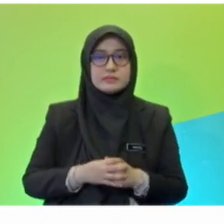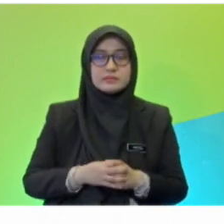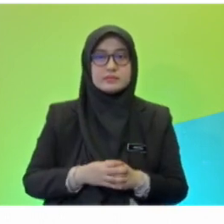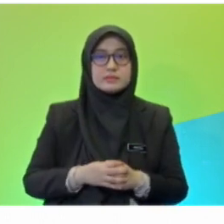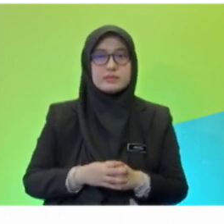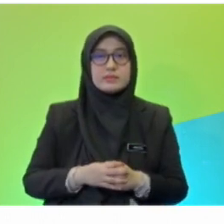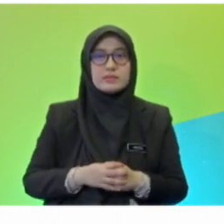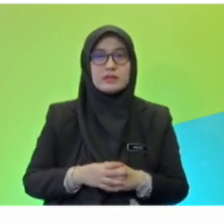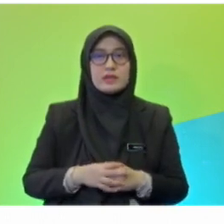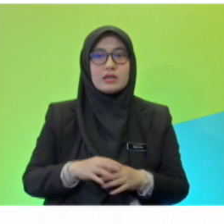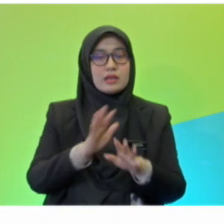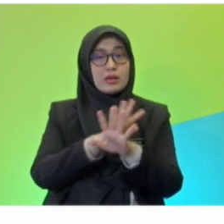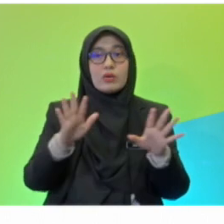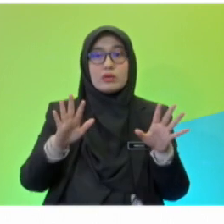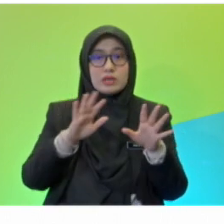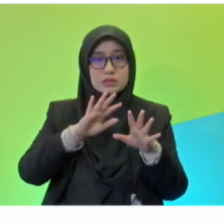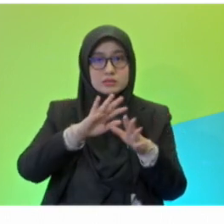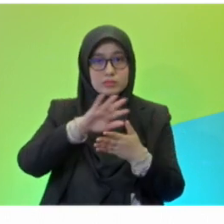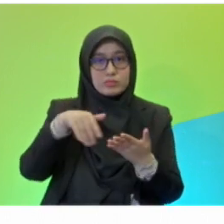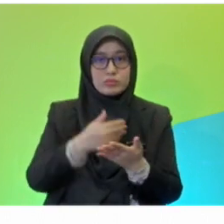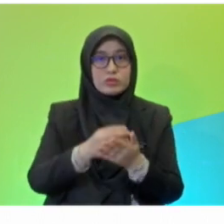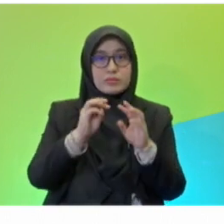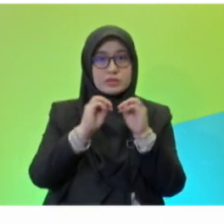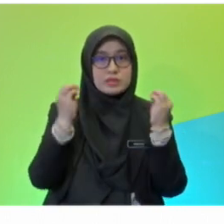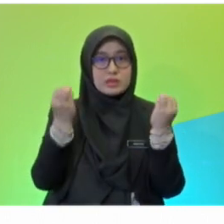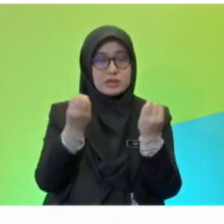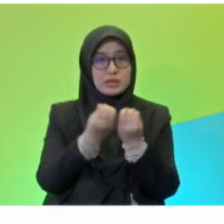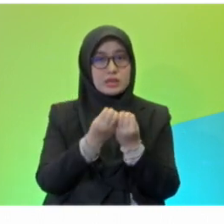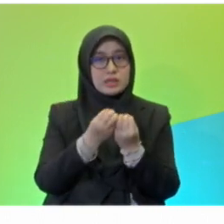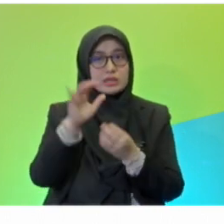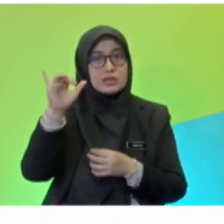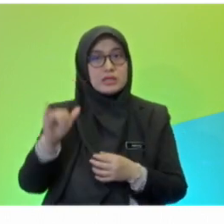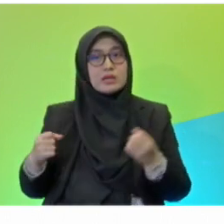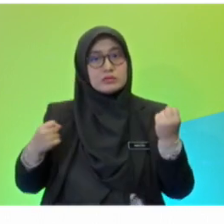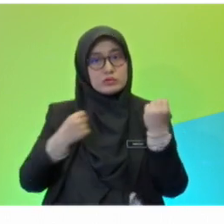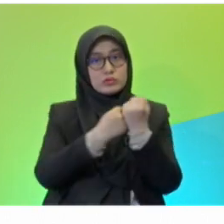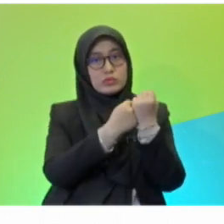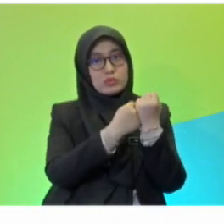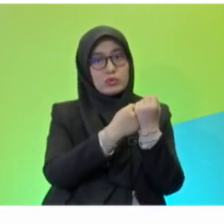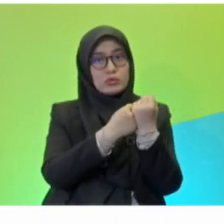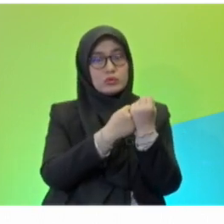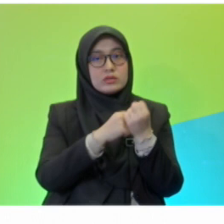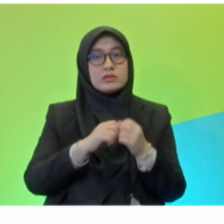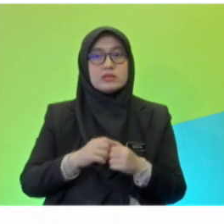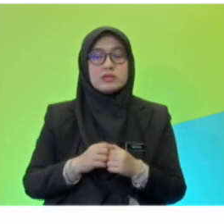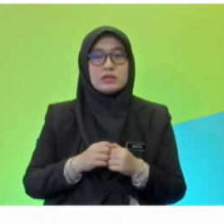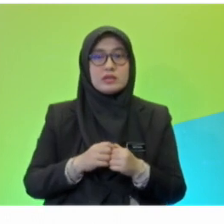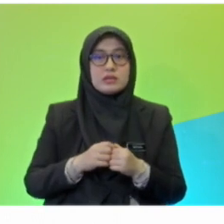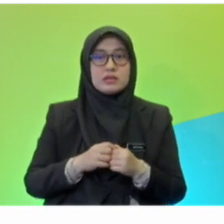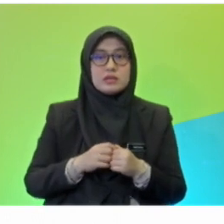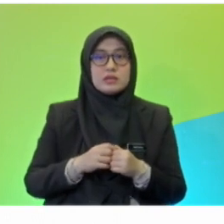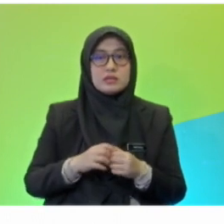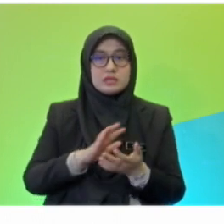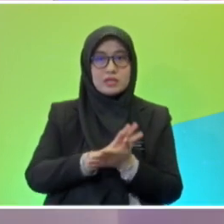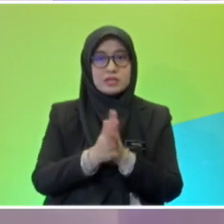hanya kumpulan yang menentang saja Oke kemudian kembali lagi kepada Pak Tua yang ketiga yaitu kelemahan teknologi senjata berat yang lebih bawa